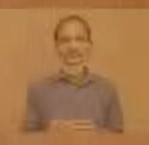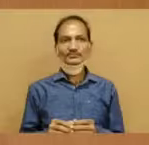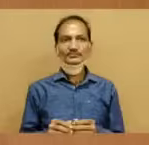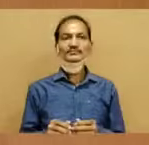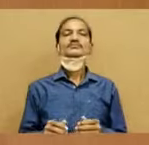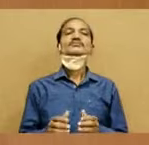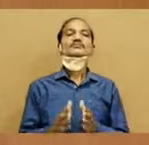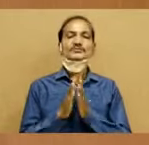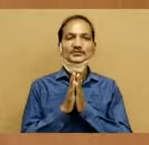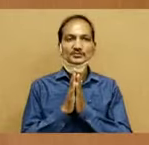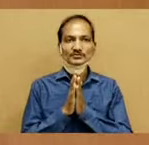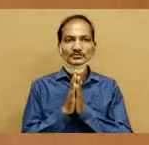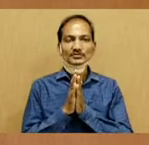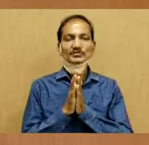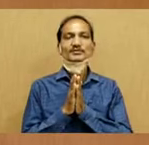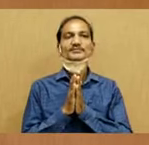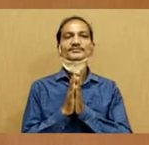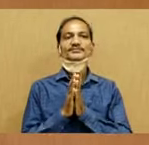नमस्कार